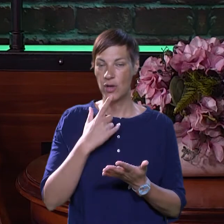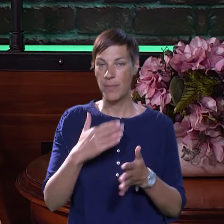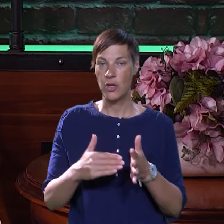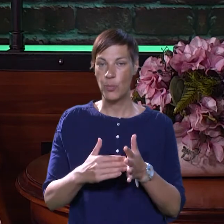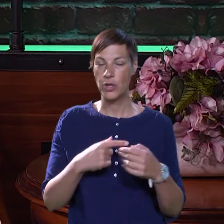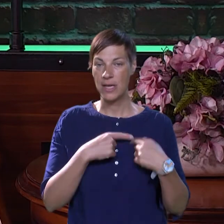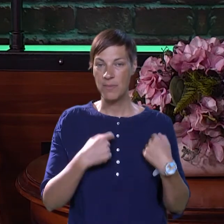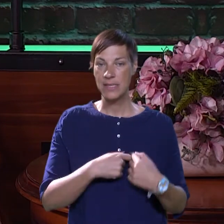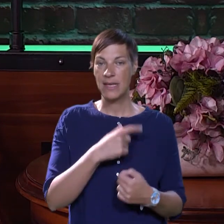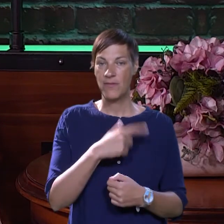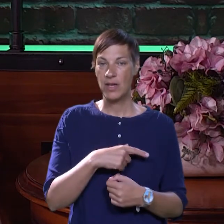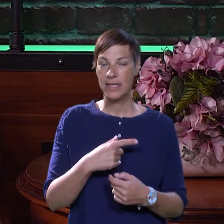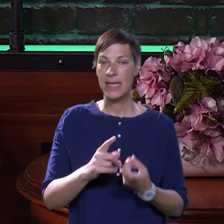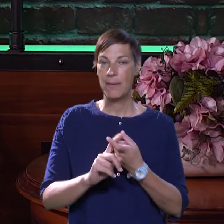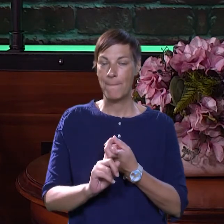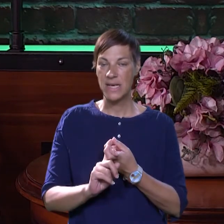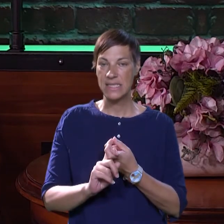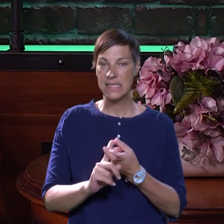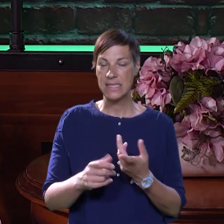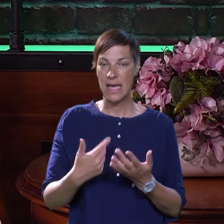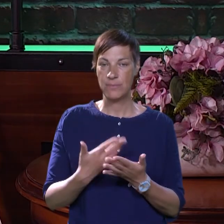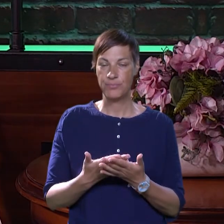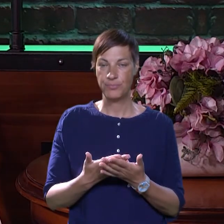koje imaju potrebe za volonterima sa